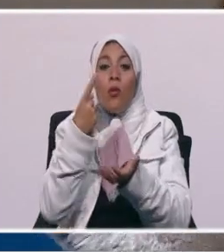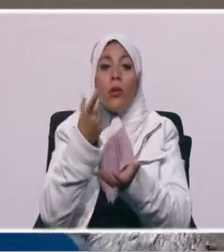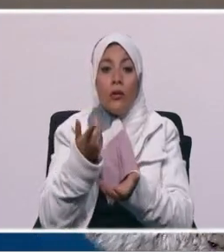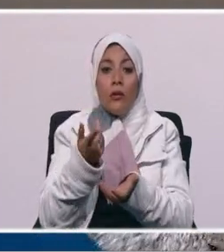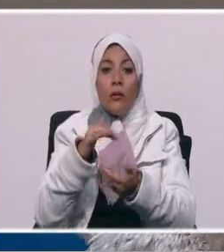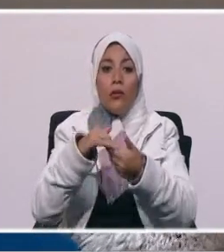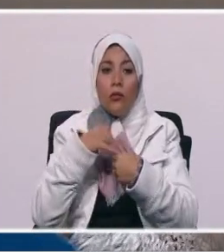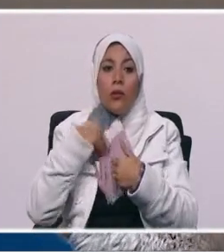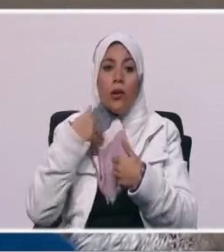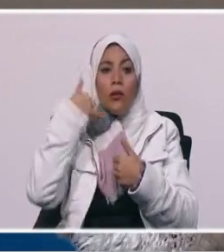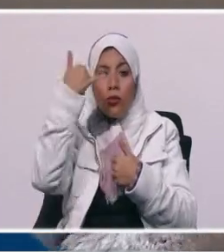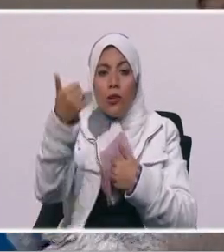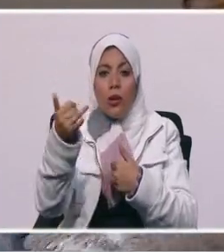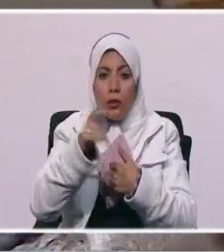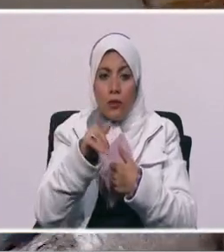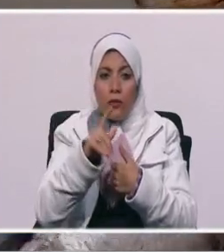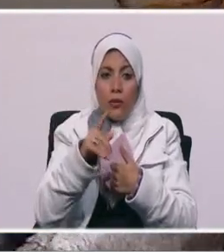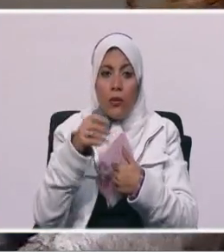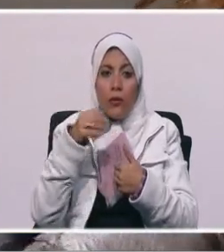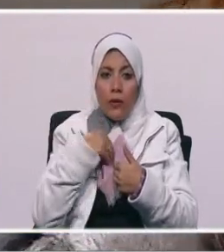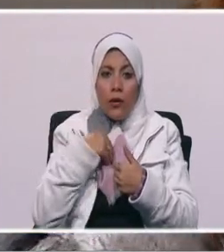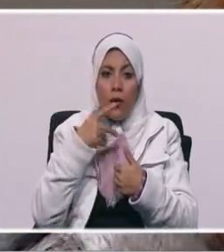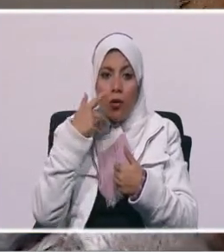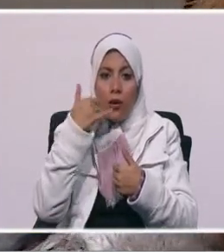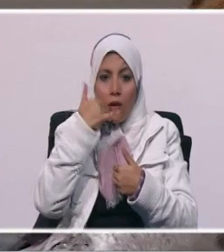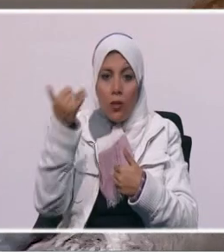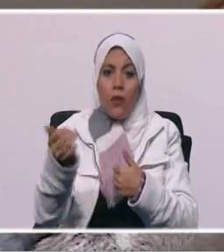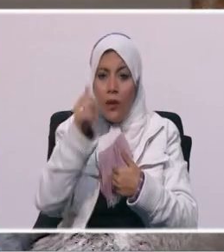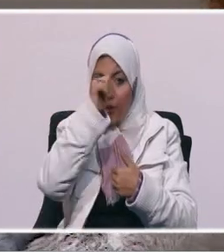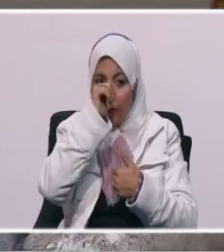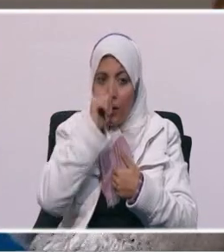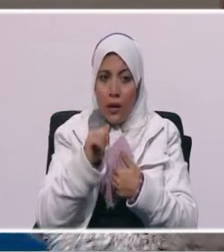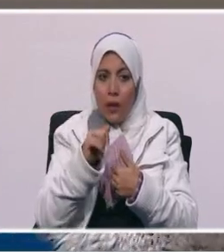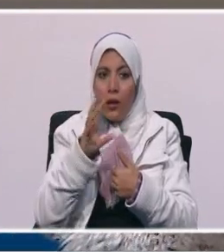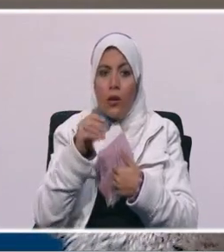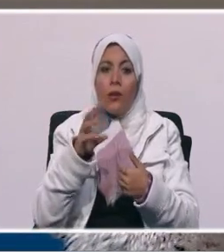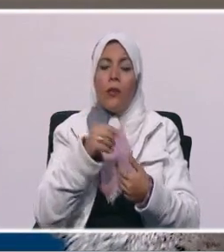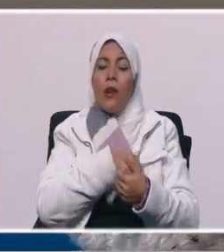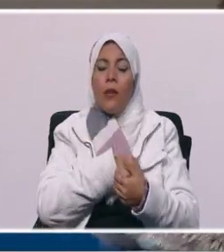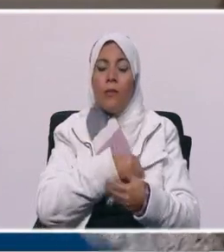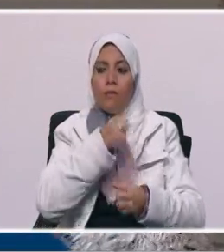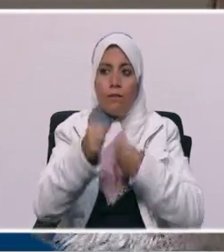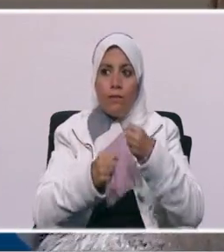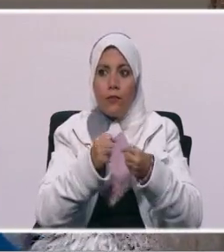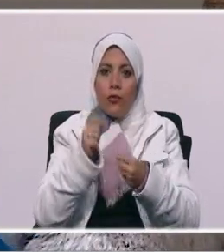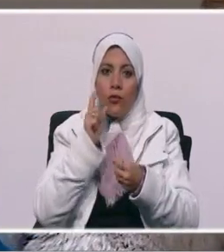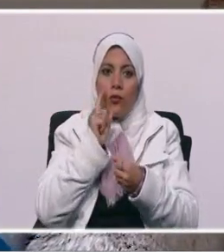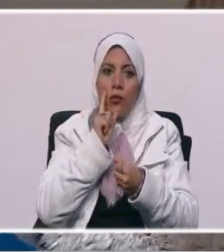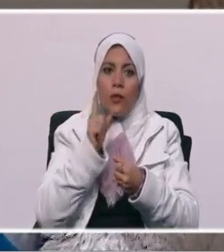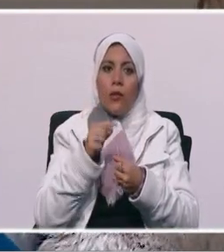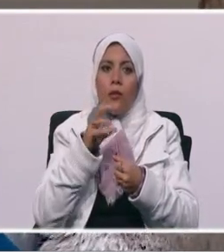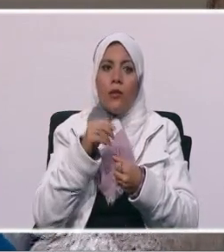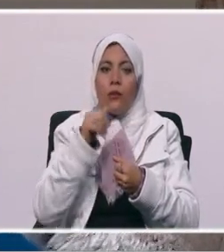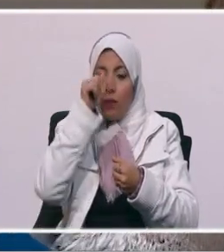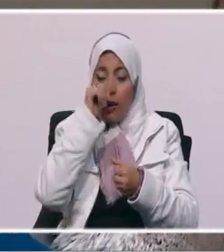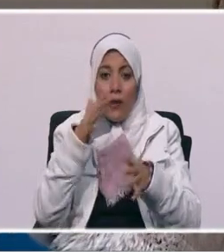يطمنهم عني ولا انا هقدر ارد على التليفون. فهغلبها وهزعلها وهتفضل قلبها بيتقلب عليا